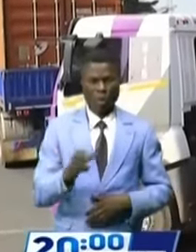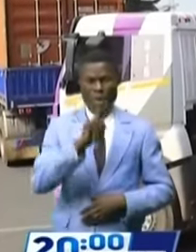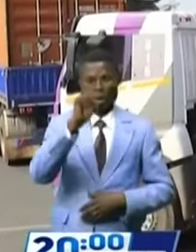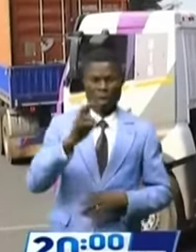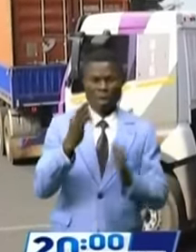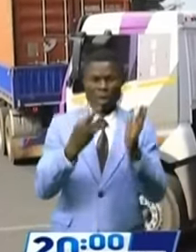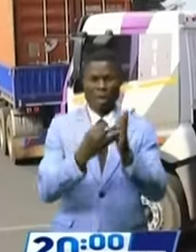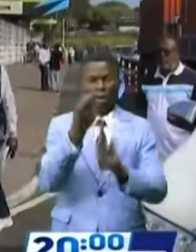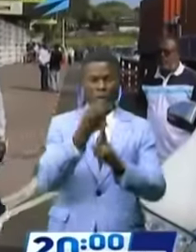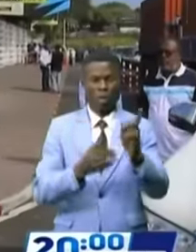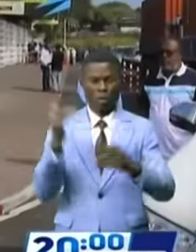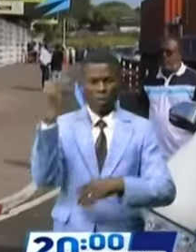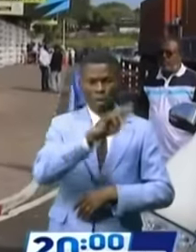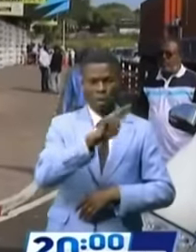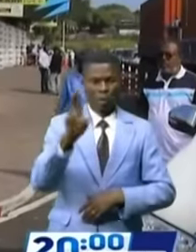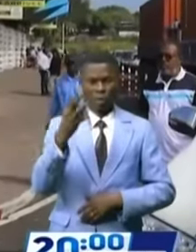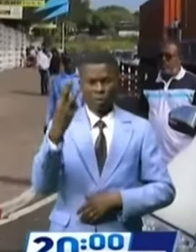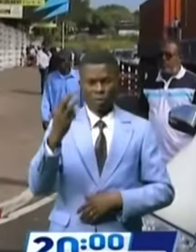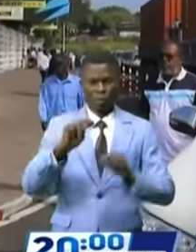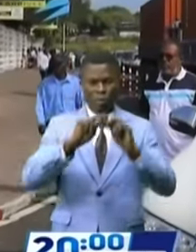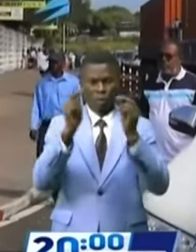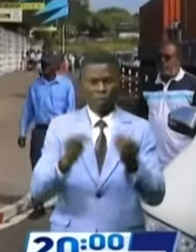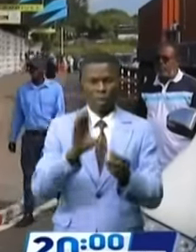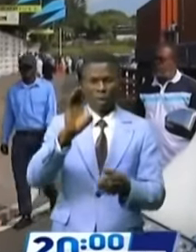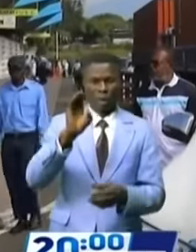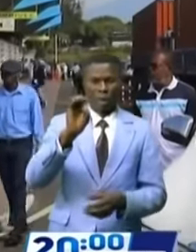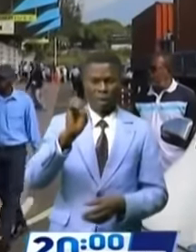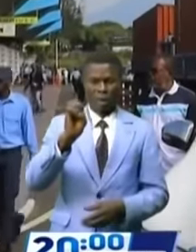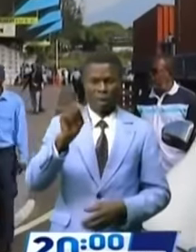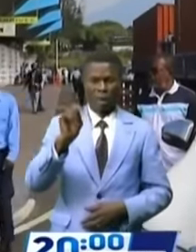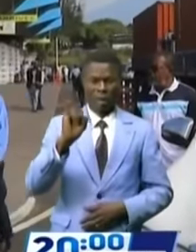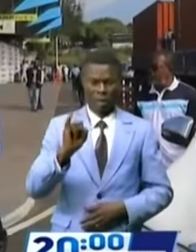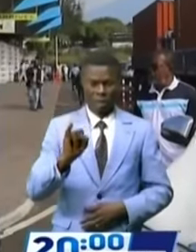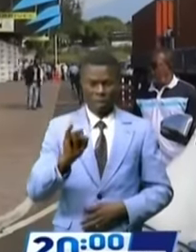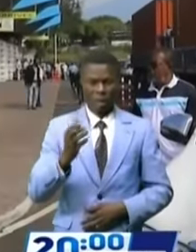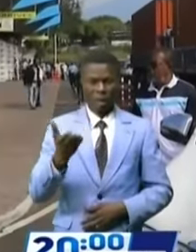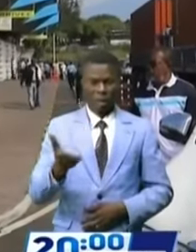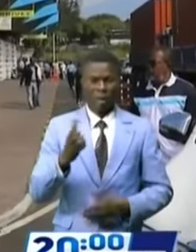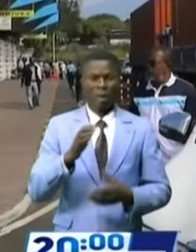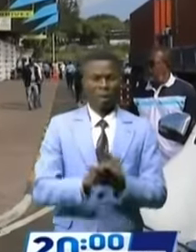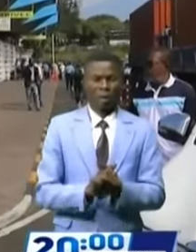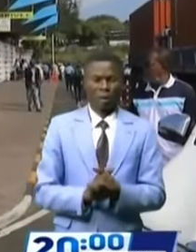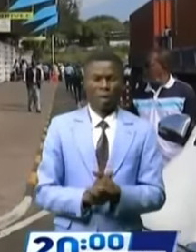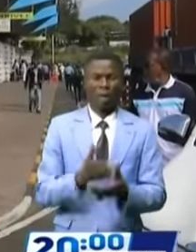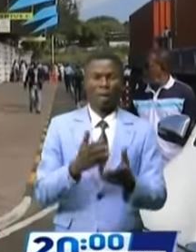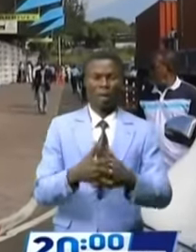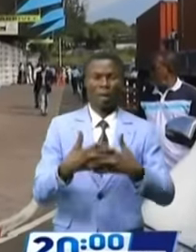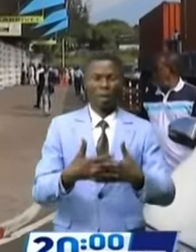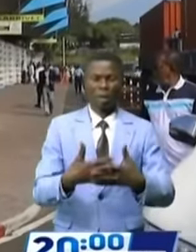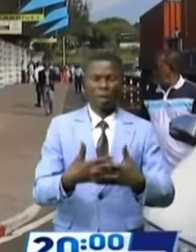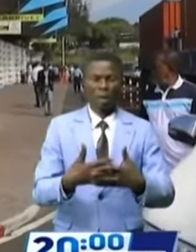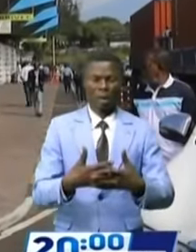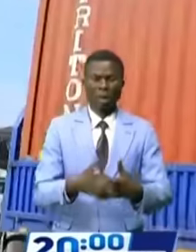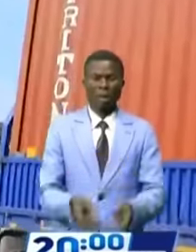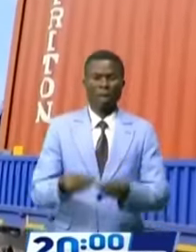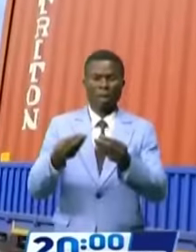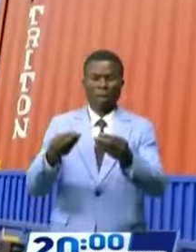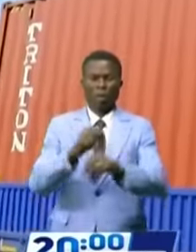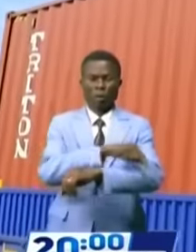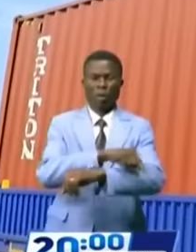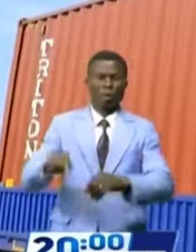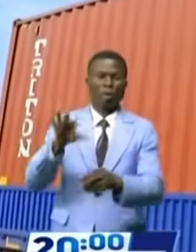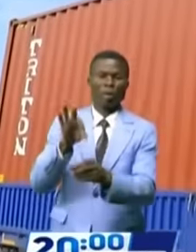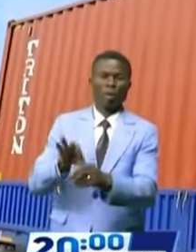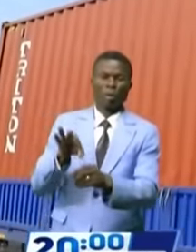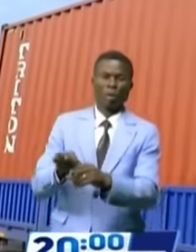vendredi 8 décembre 2023 par la Commission électorale nationale indépendante CENI. Il s'agit de matériels qui seront placés dans les bureaux